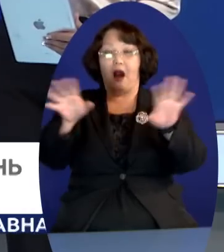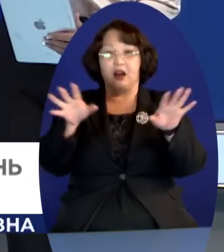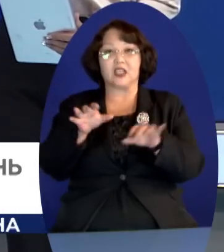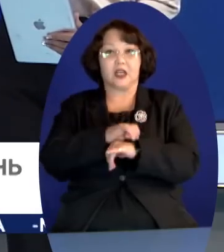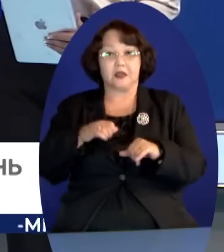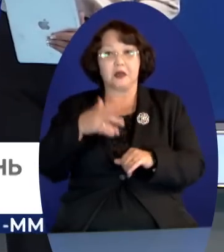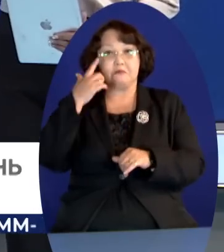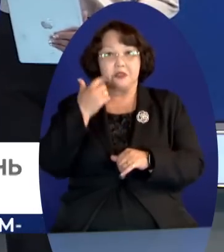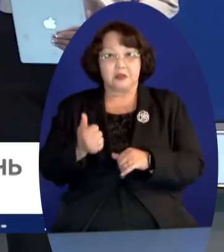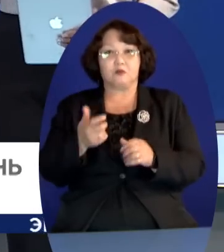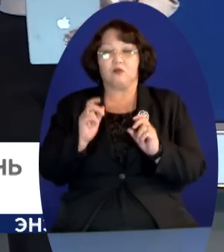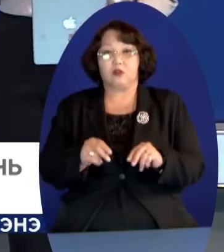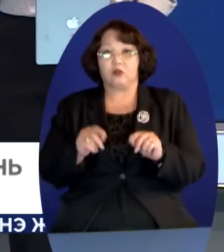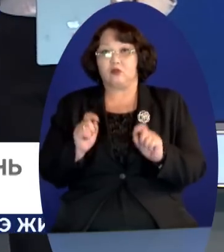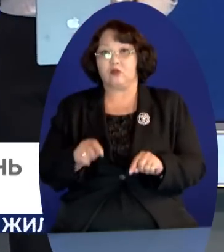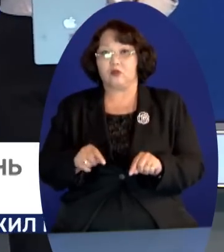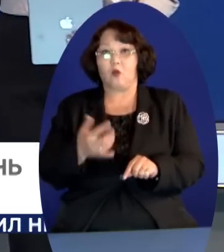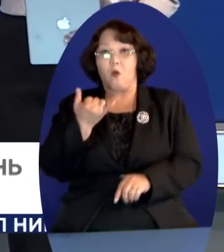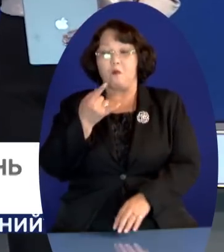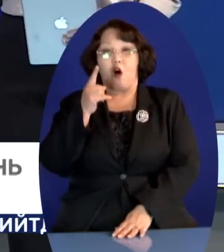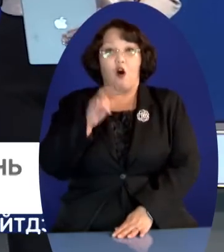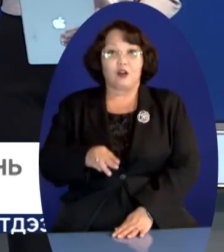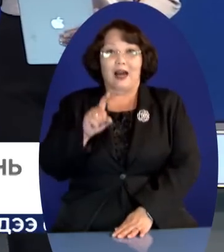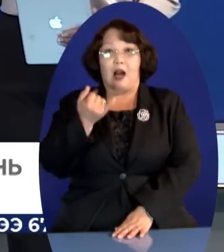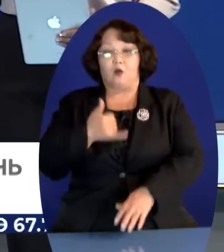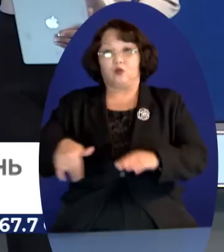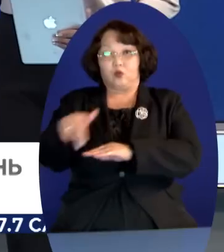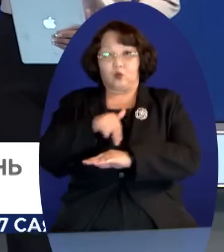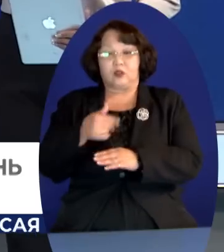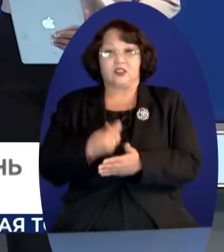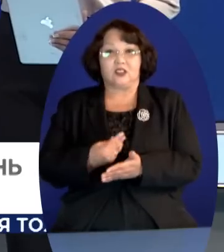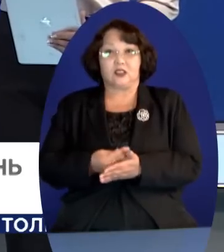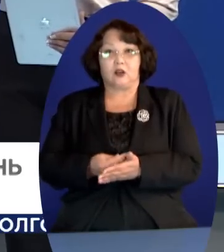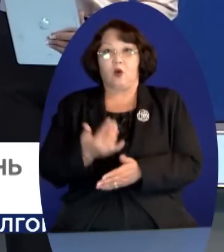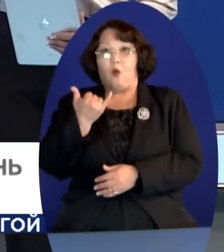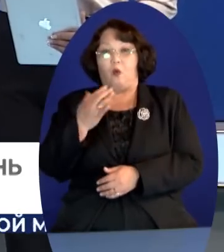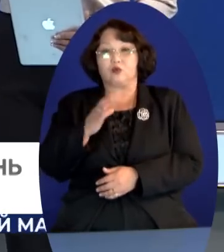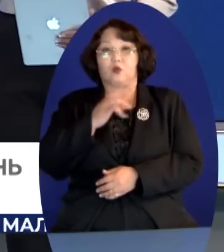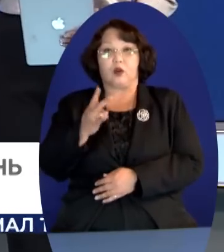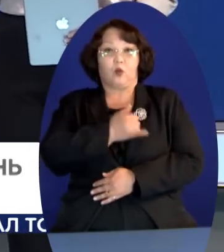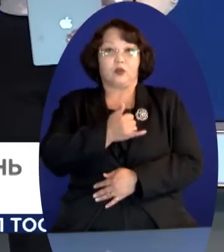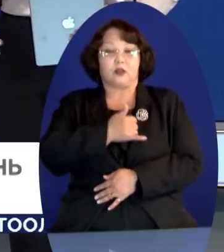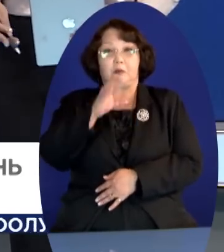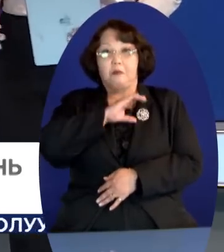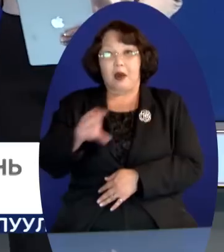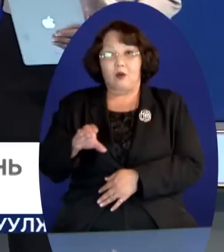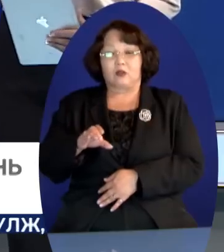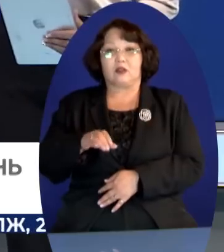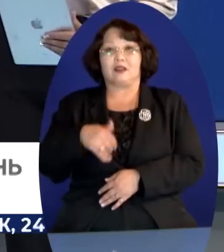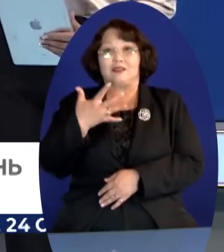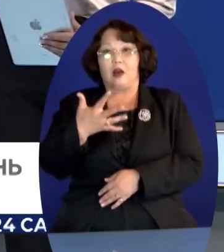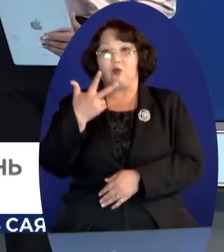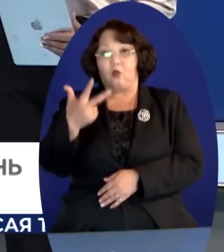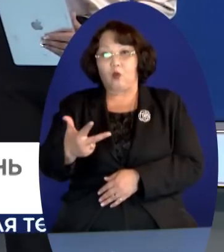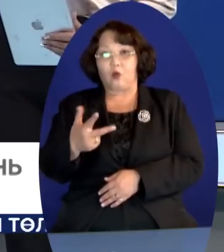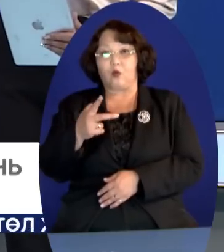За өнөөдрийн байдлаар зөвхөн нийслэлийн хаавал дүүргэл гэхэд ус сувгийн удирдах газартай